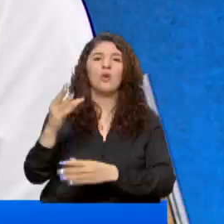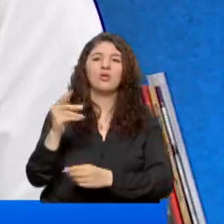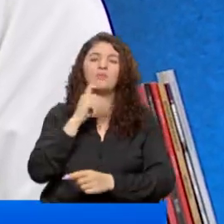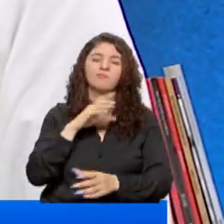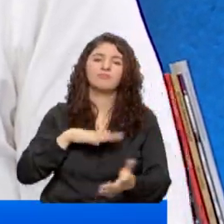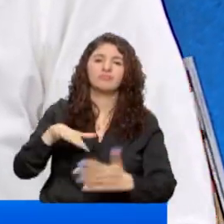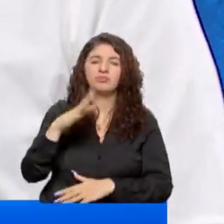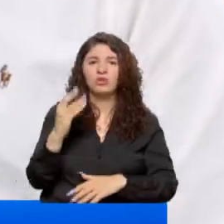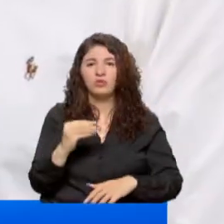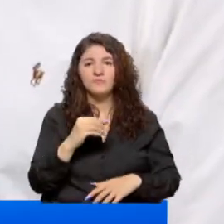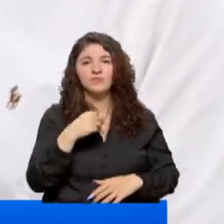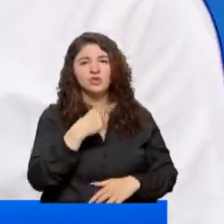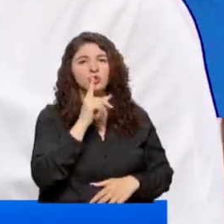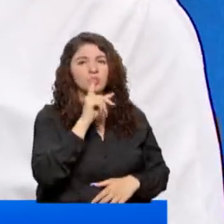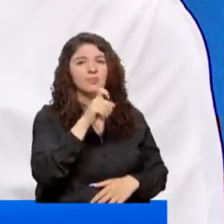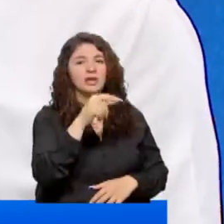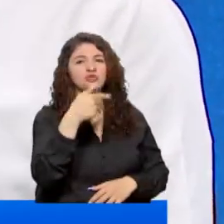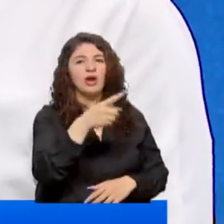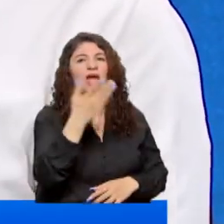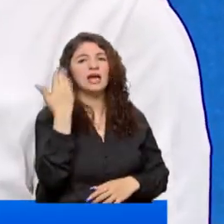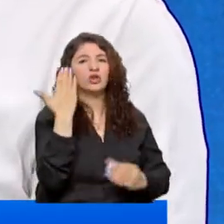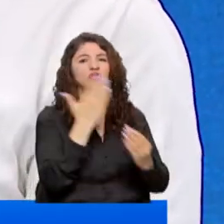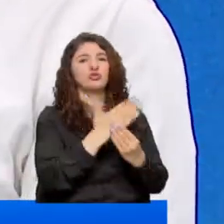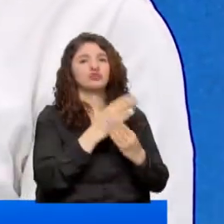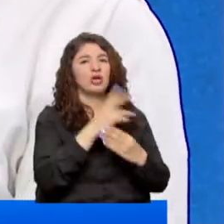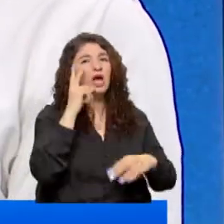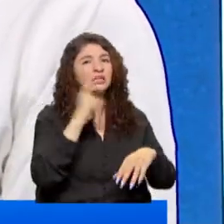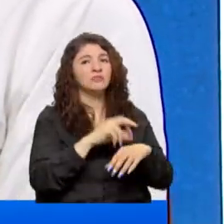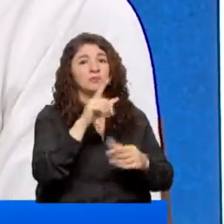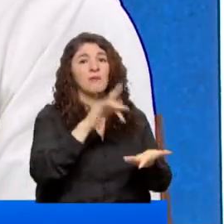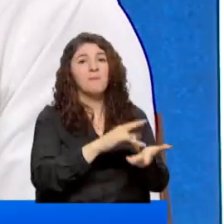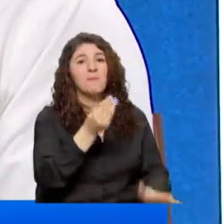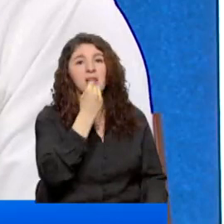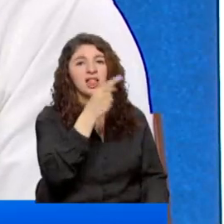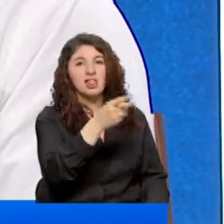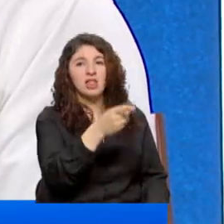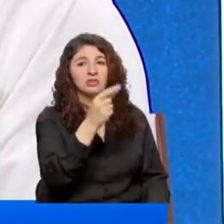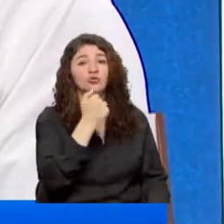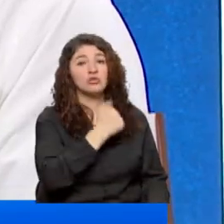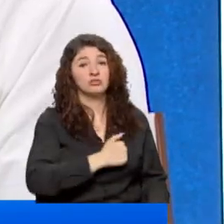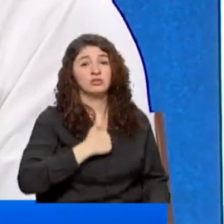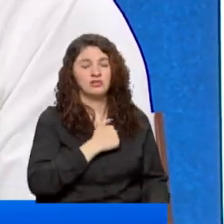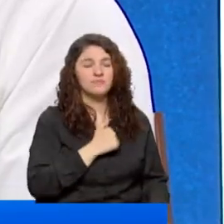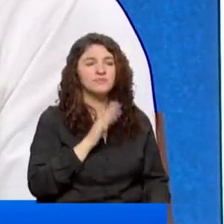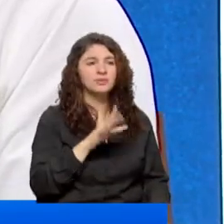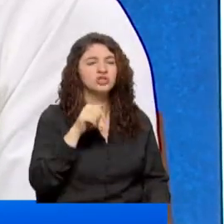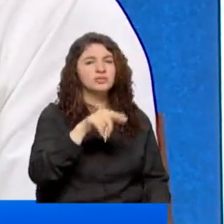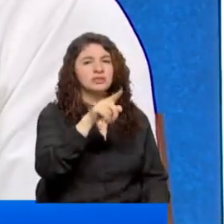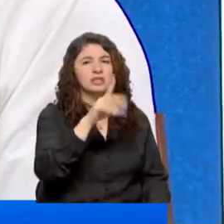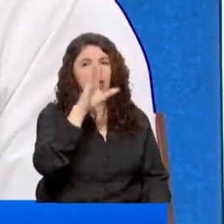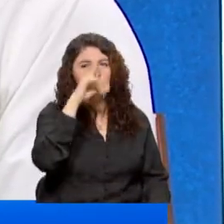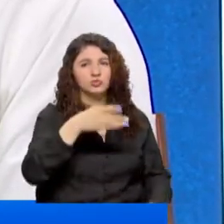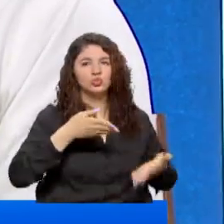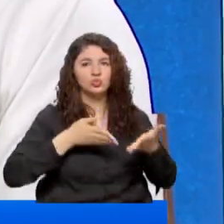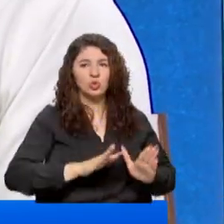geliyor sorayım mı Ben biraz sonra o eski dosyaları hatırlatacağım bir ceza yediniz mesela eve kızdılar Bak şimdi siz